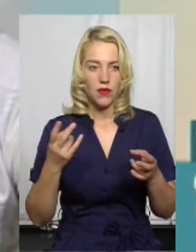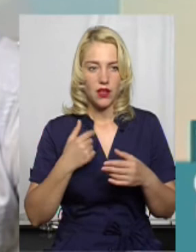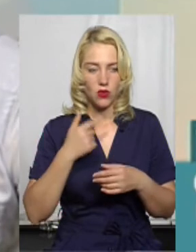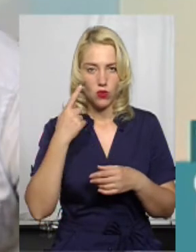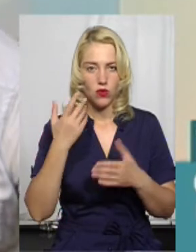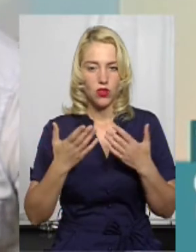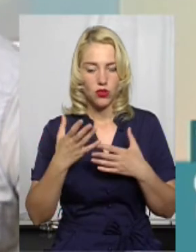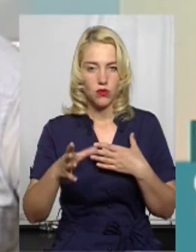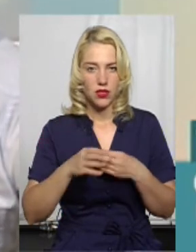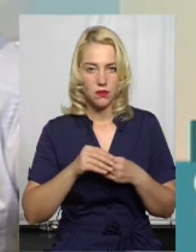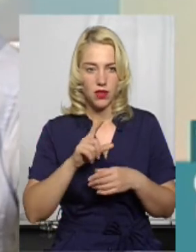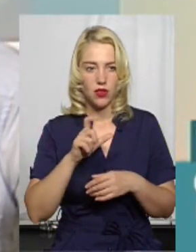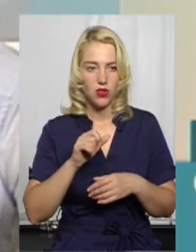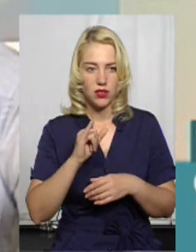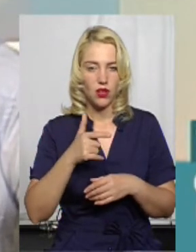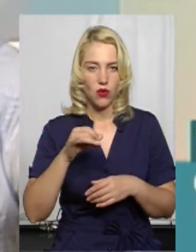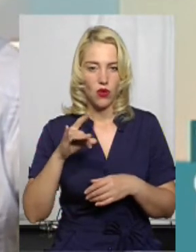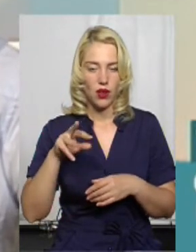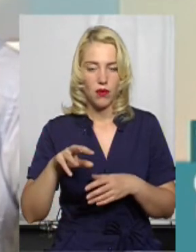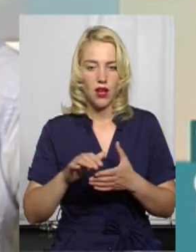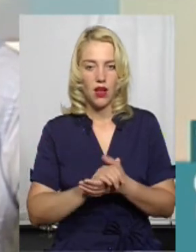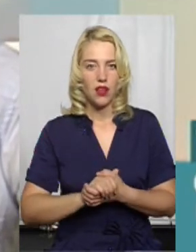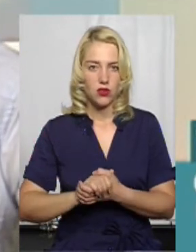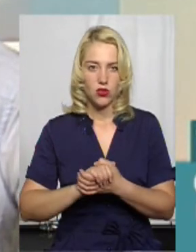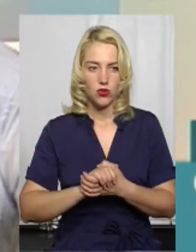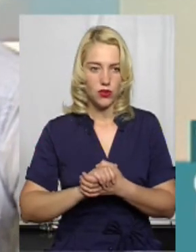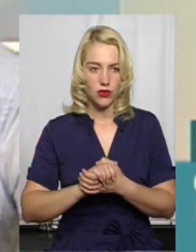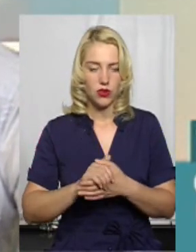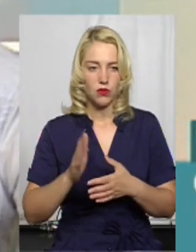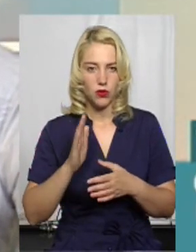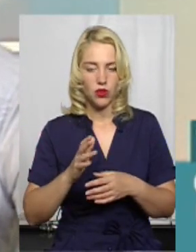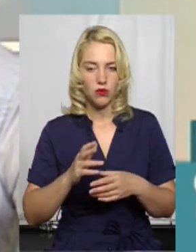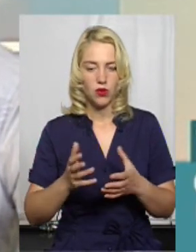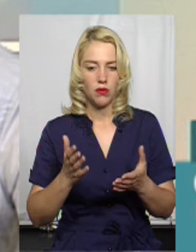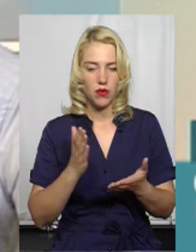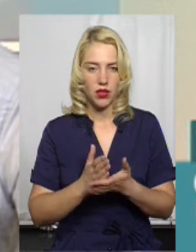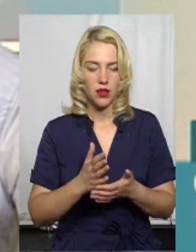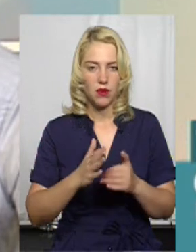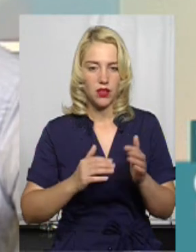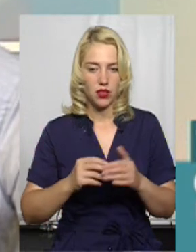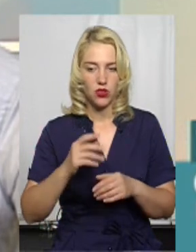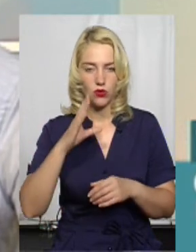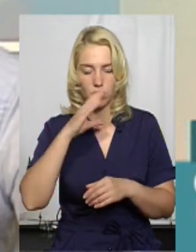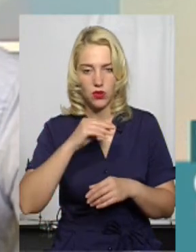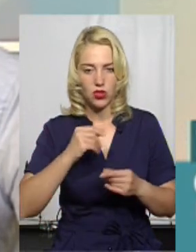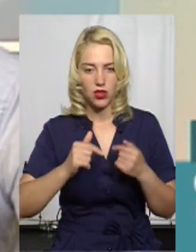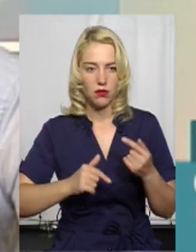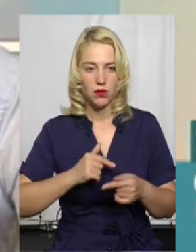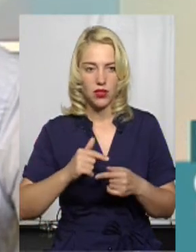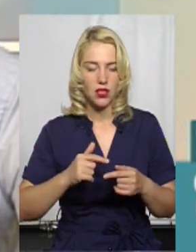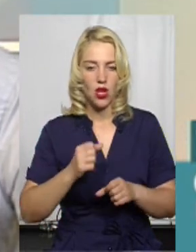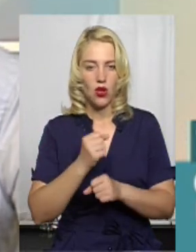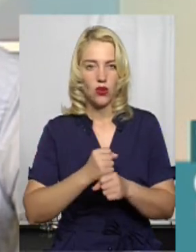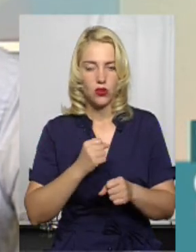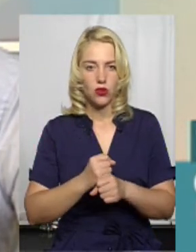ми спільно з паном Ігорем, з асоціацією гороховодів, будемо мати практичні, успішні бізнес-кейси,